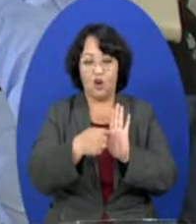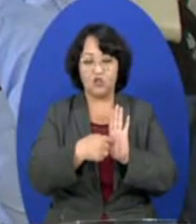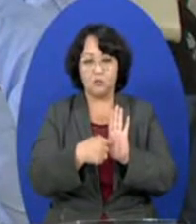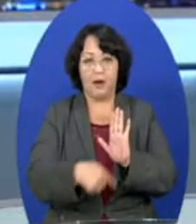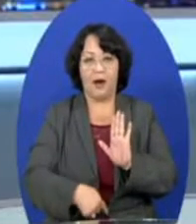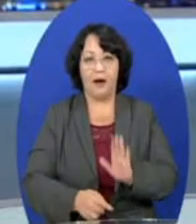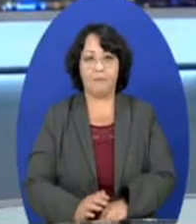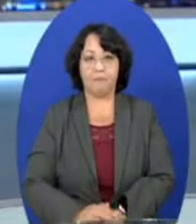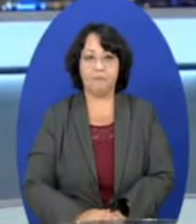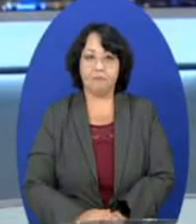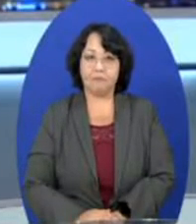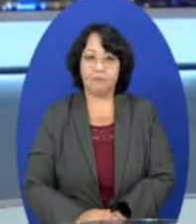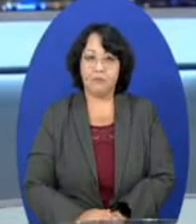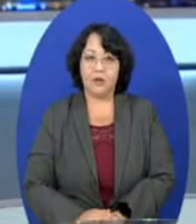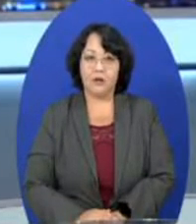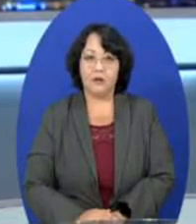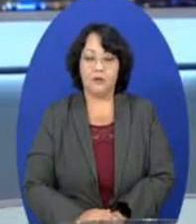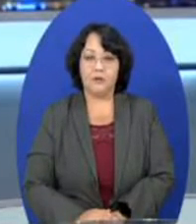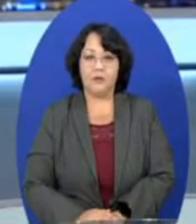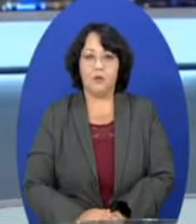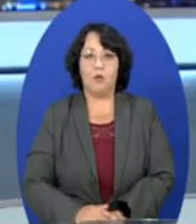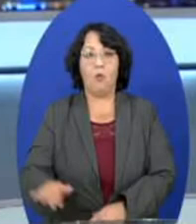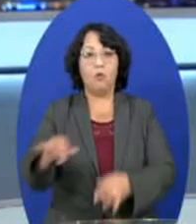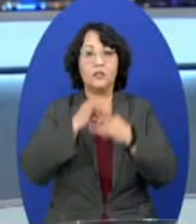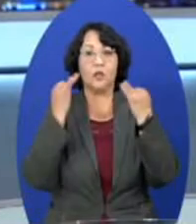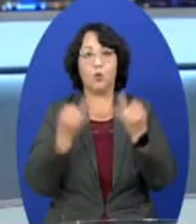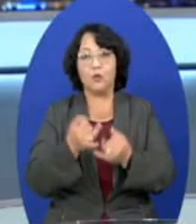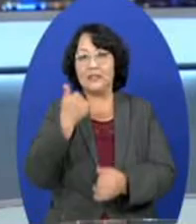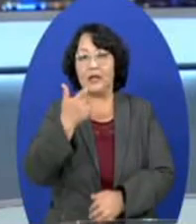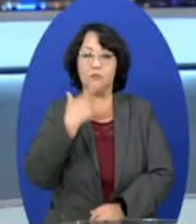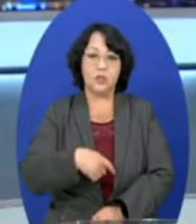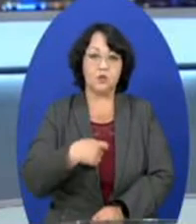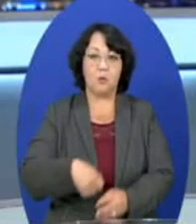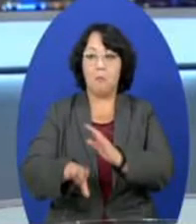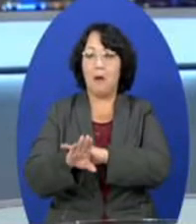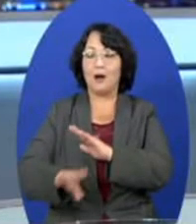Улсын хурлын зарим гишүүн баруун бүс нутгийн